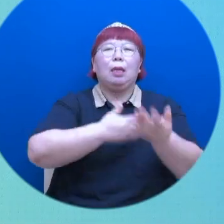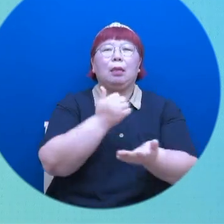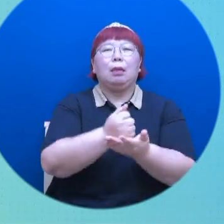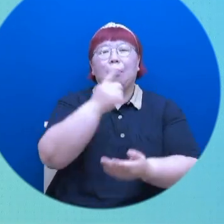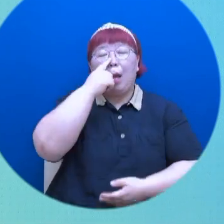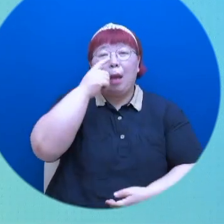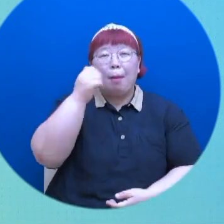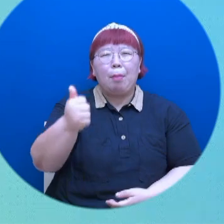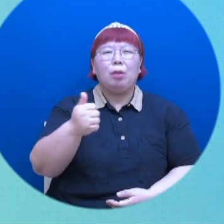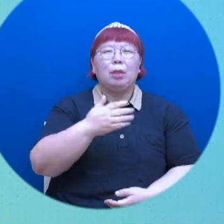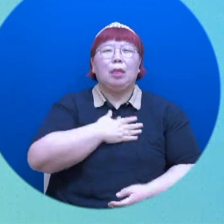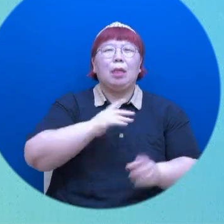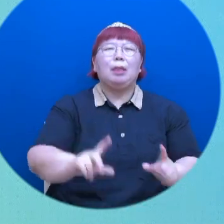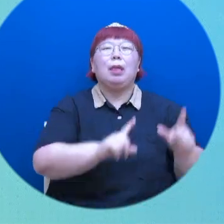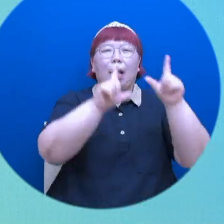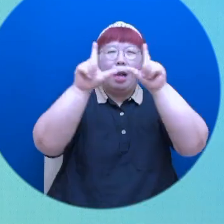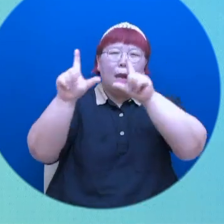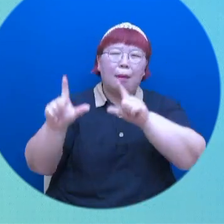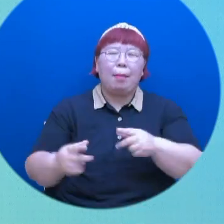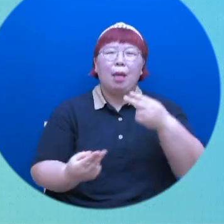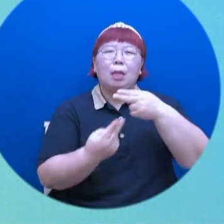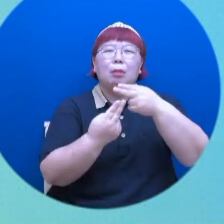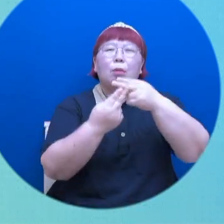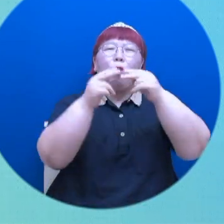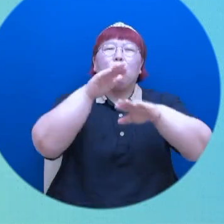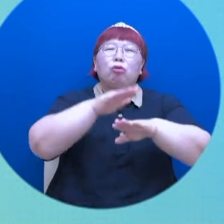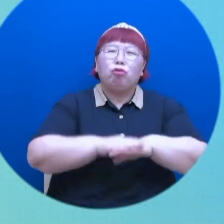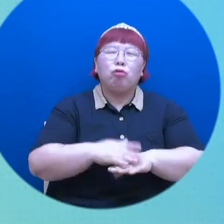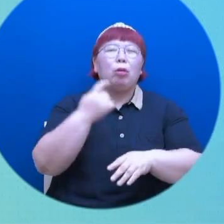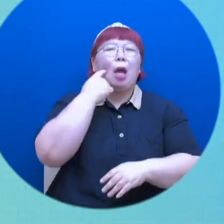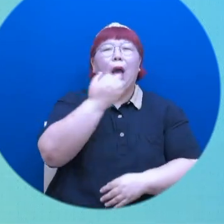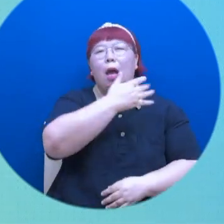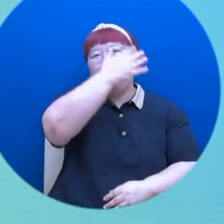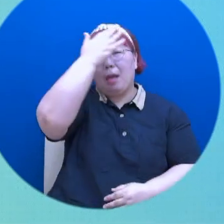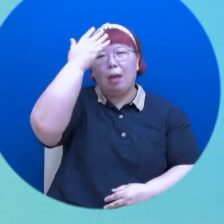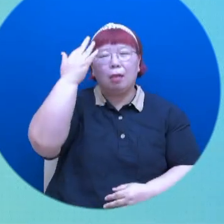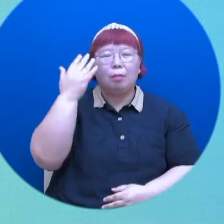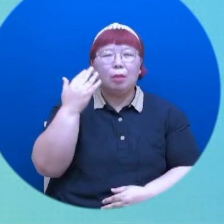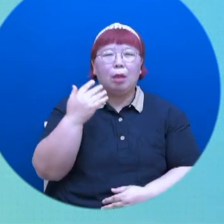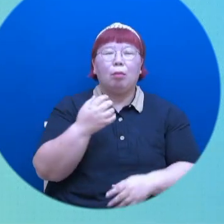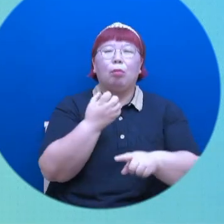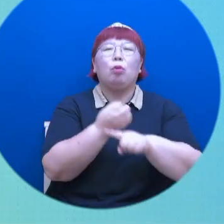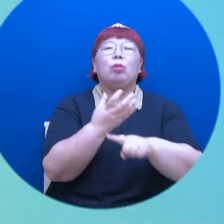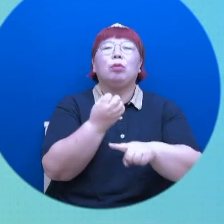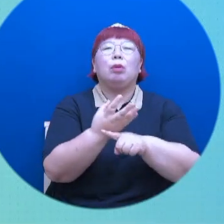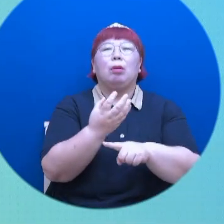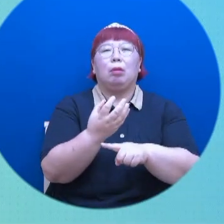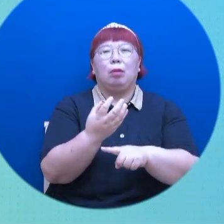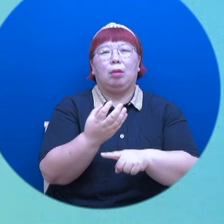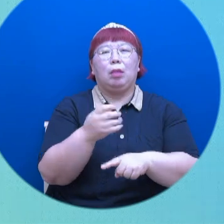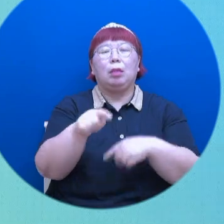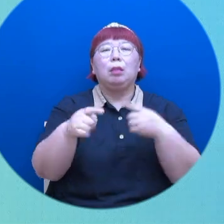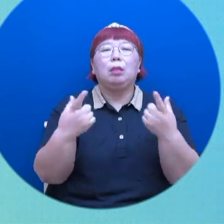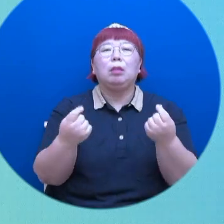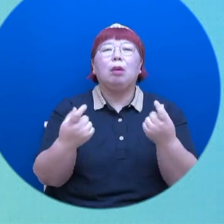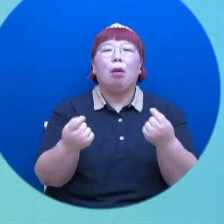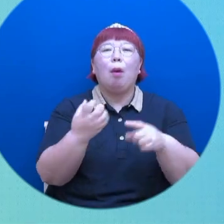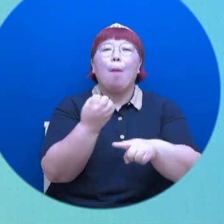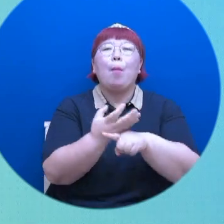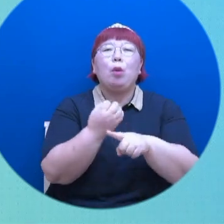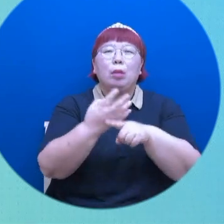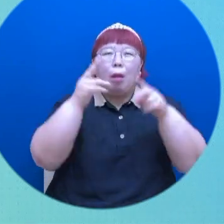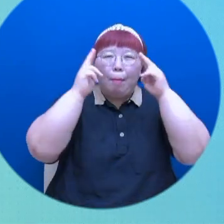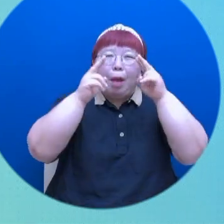아버지께서 내 삶에 심어놓으신 그 아름다운 보석, 그 보석을